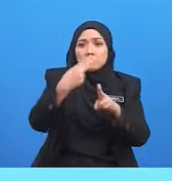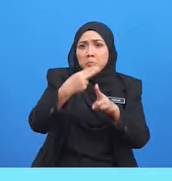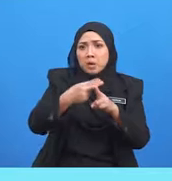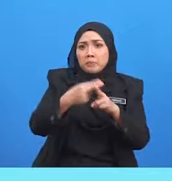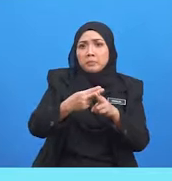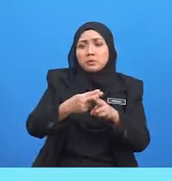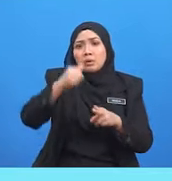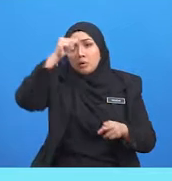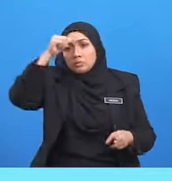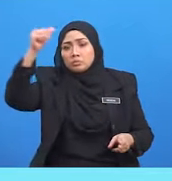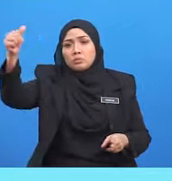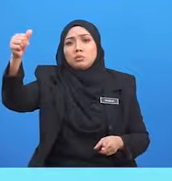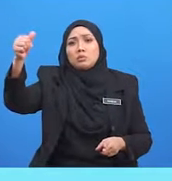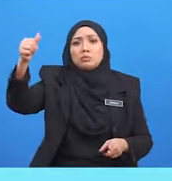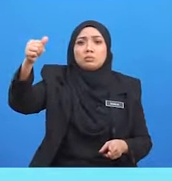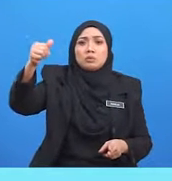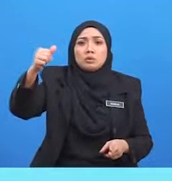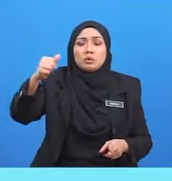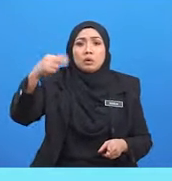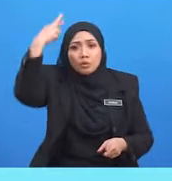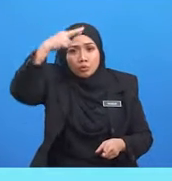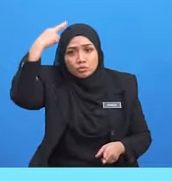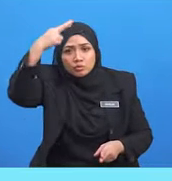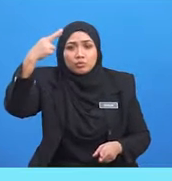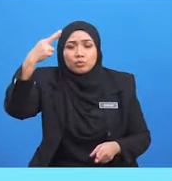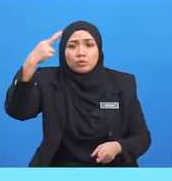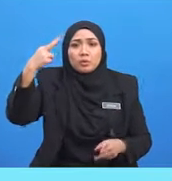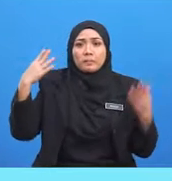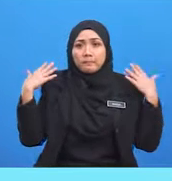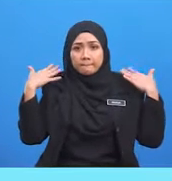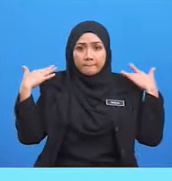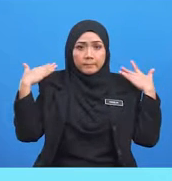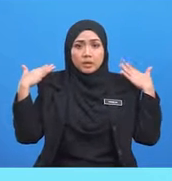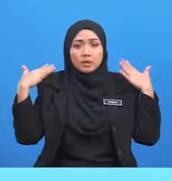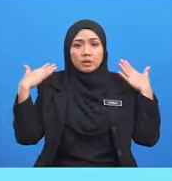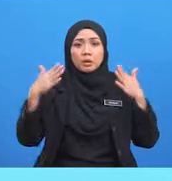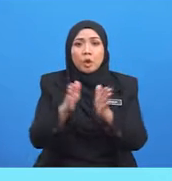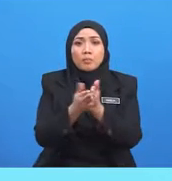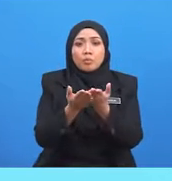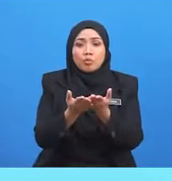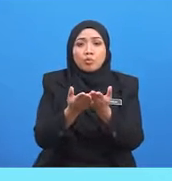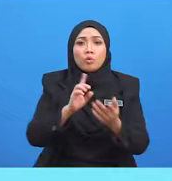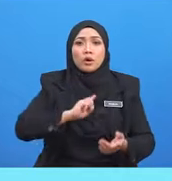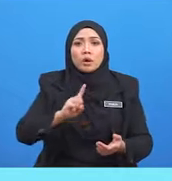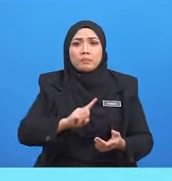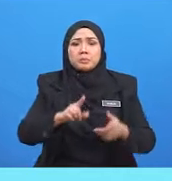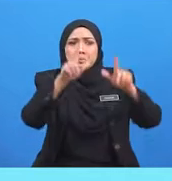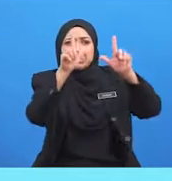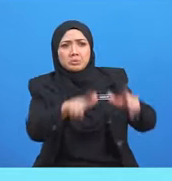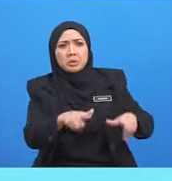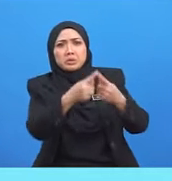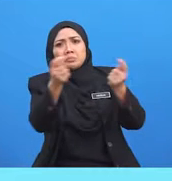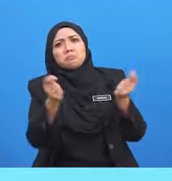Al-Quran, hadis-hadis Nabi, nama-nama Allah Subhanahu Wa Taala, Rasul,